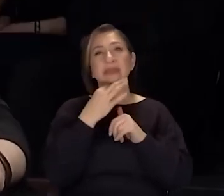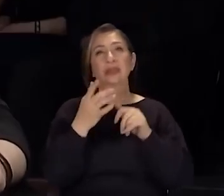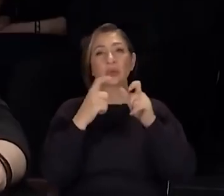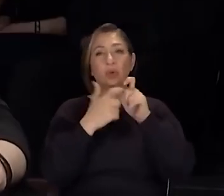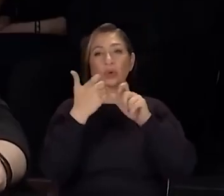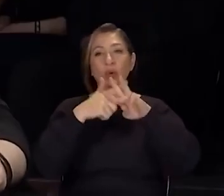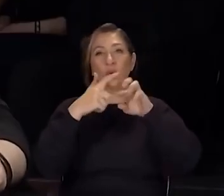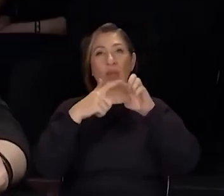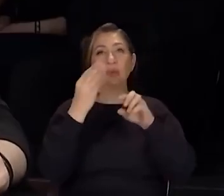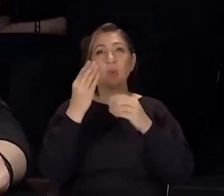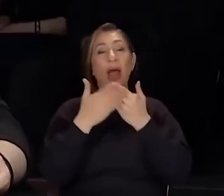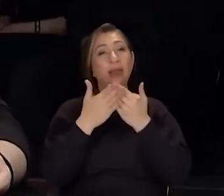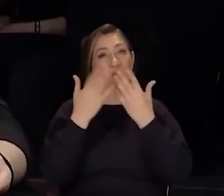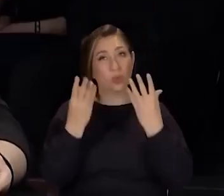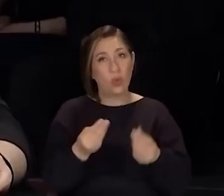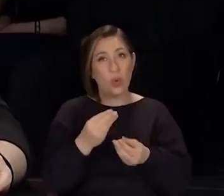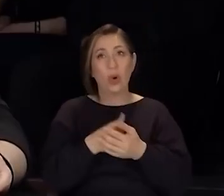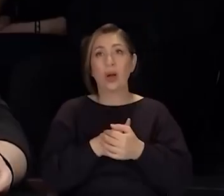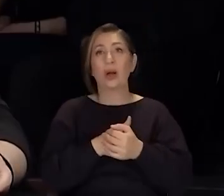Güler çok yardımcı o konuda bana.